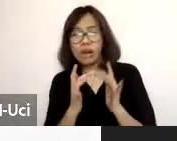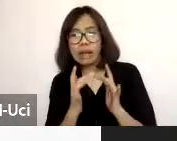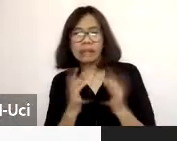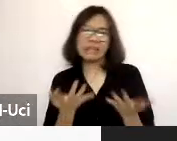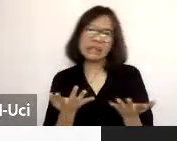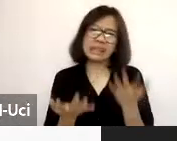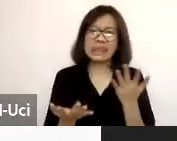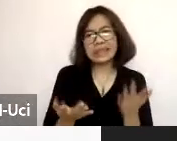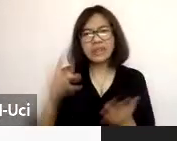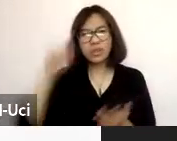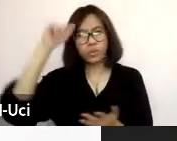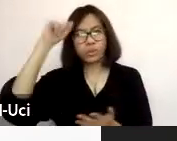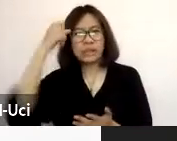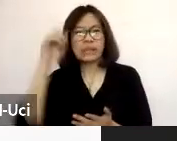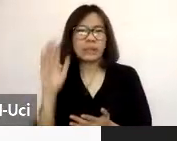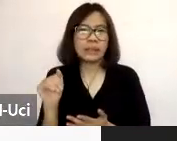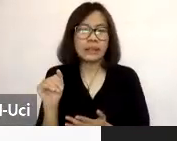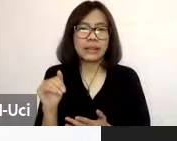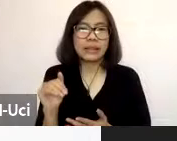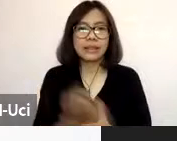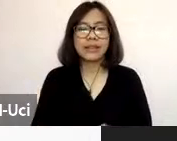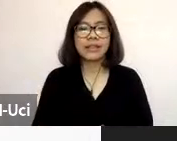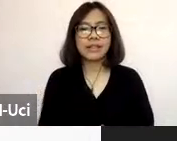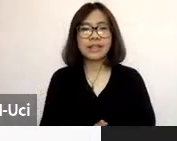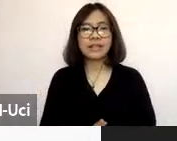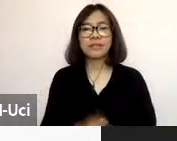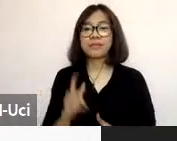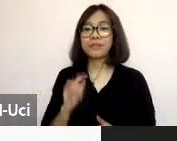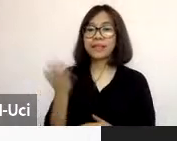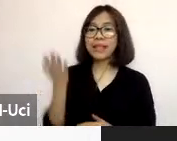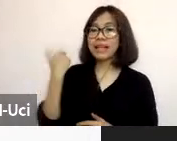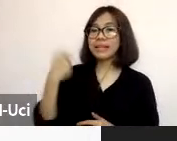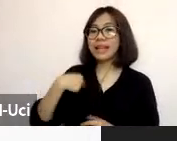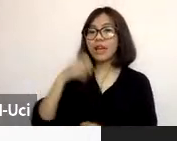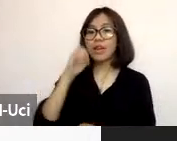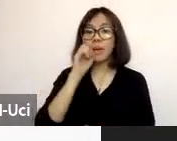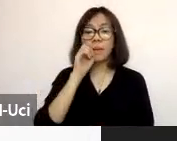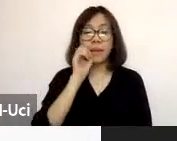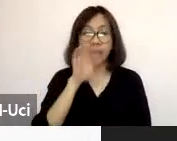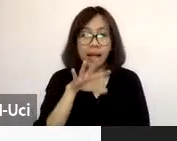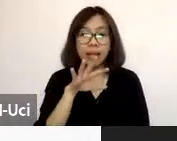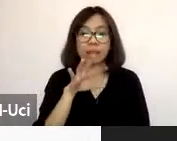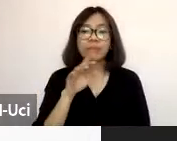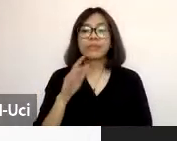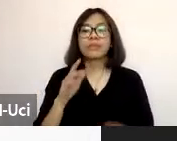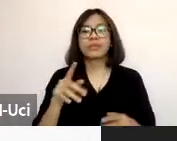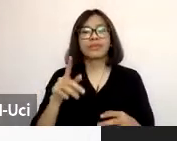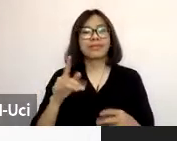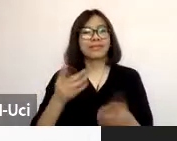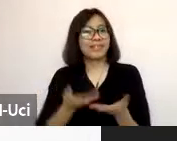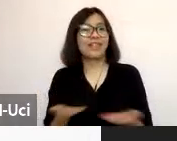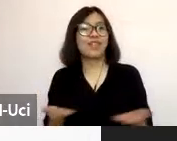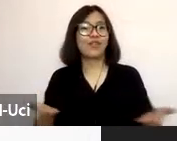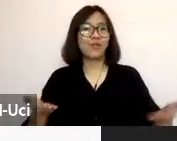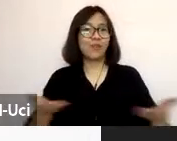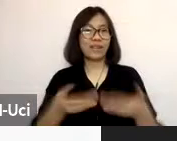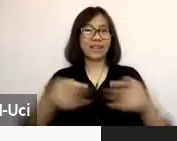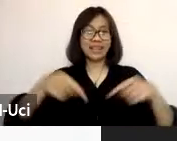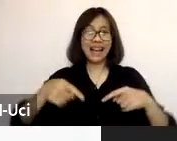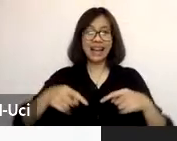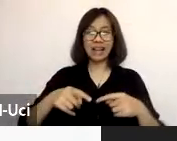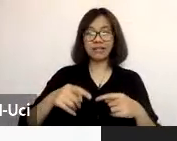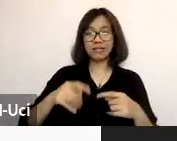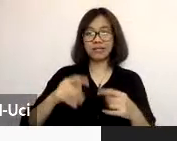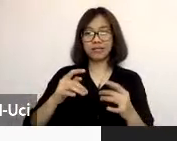susah Hai Nah jadi seperti saya telah sampaikan diatas bahwa situasi ini situasi revolusi